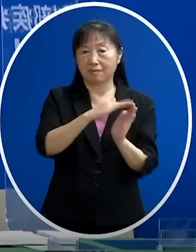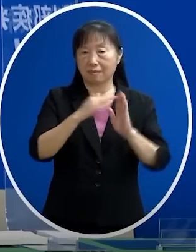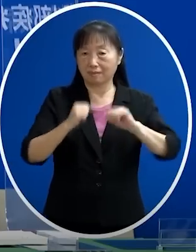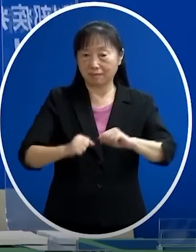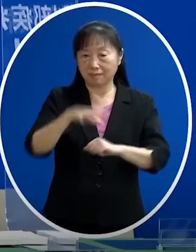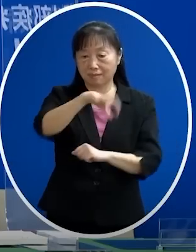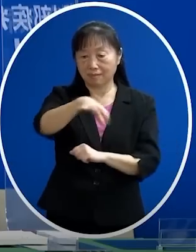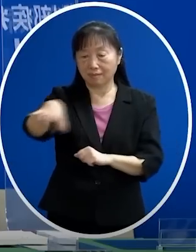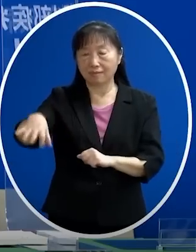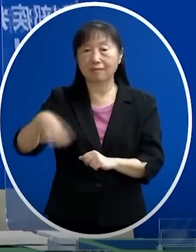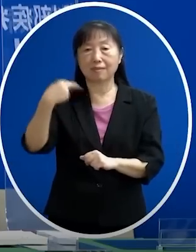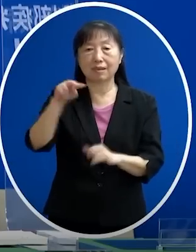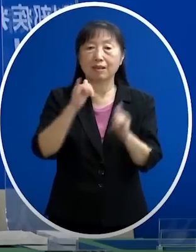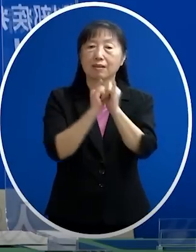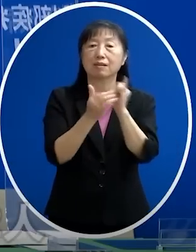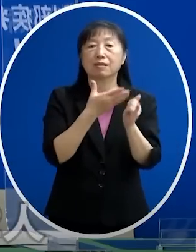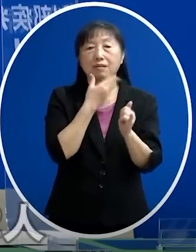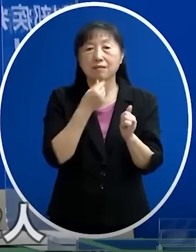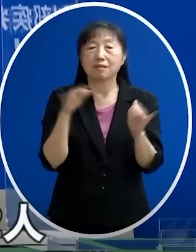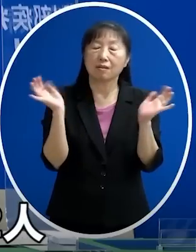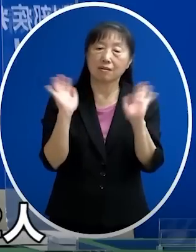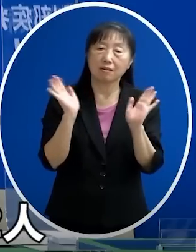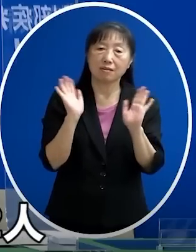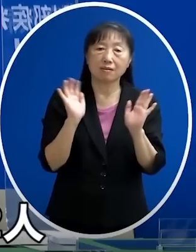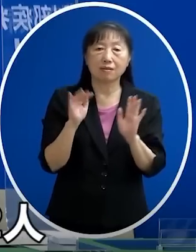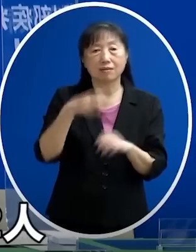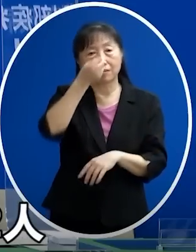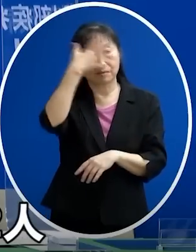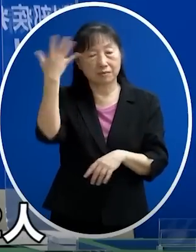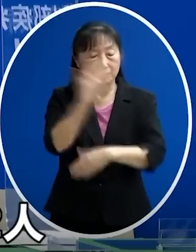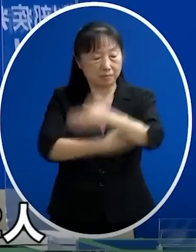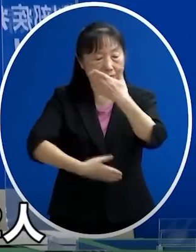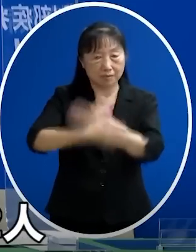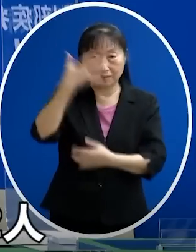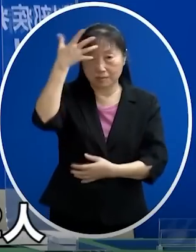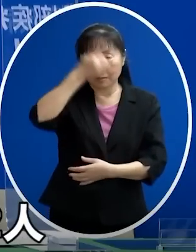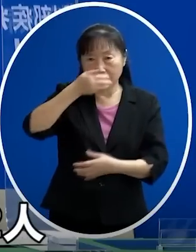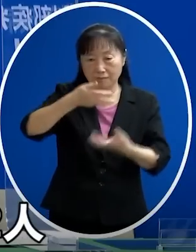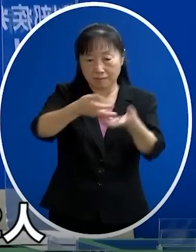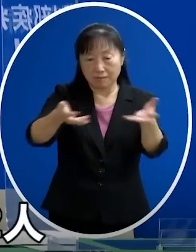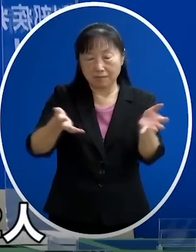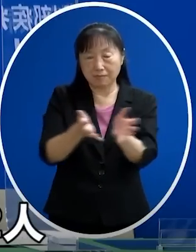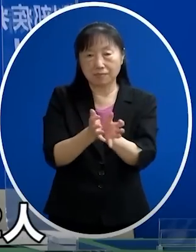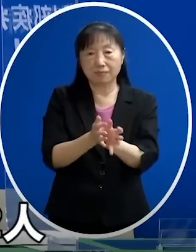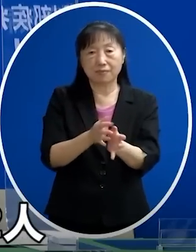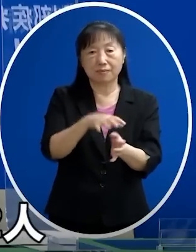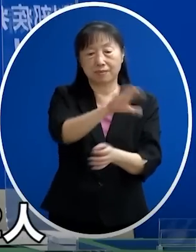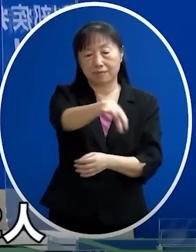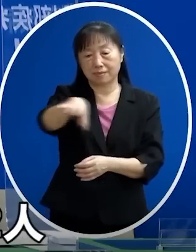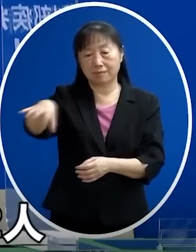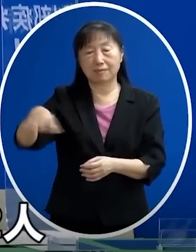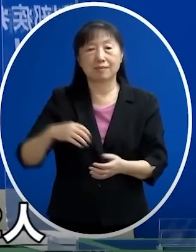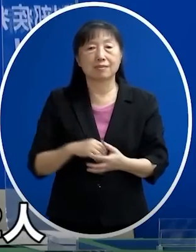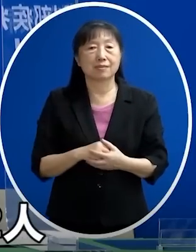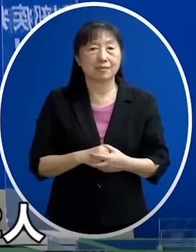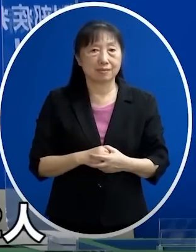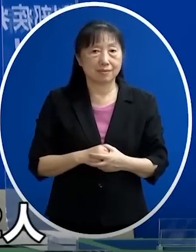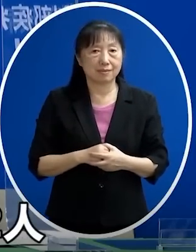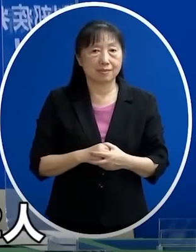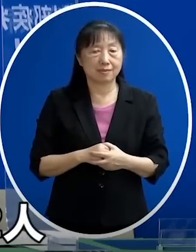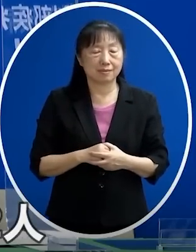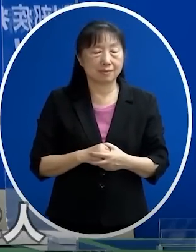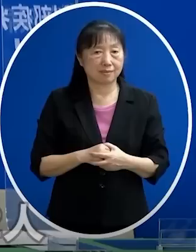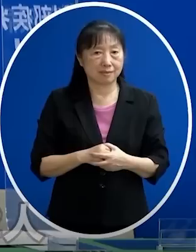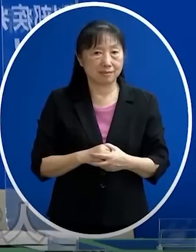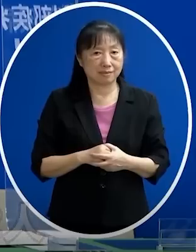以及我们社福的儿少生障老人的这个社福的住宿型机构。